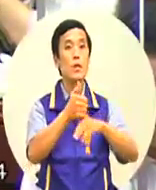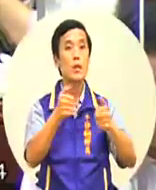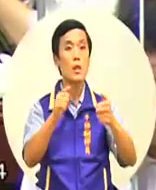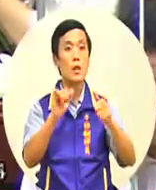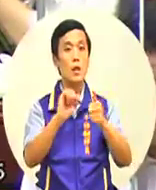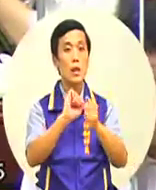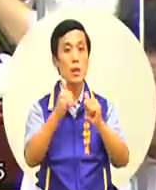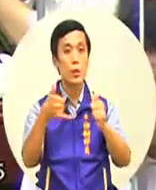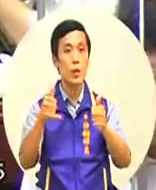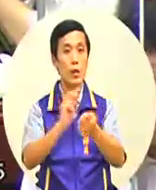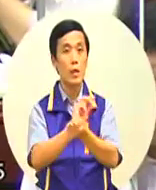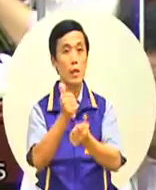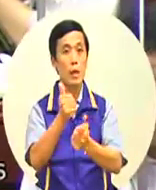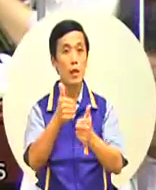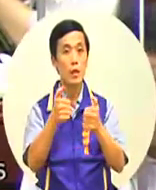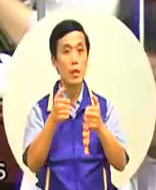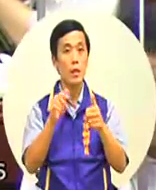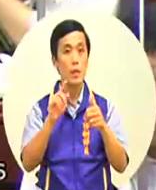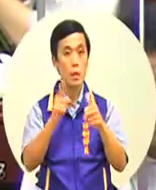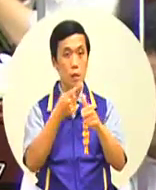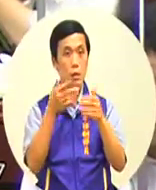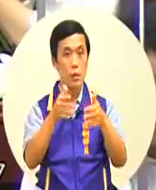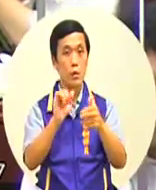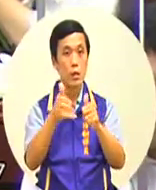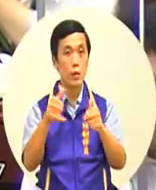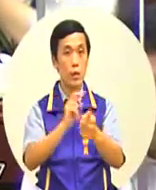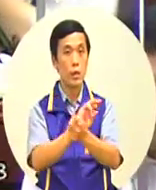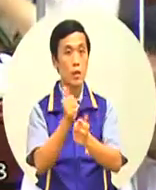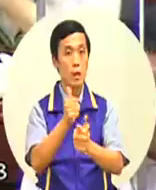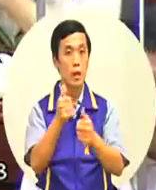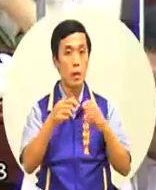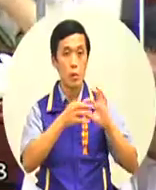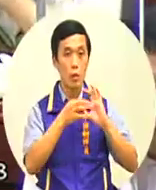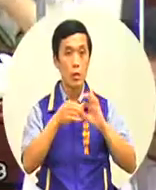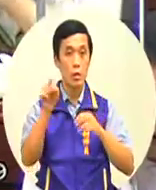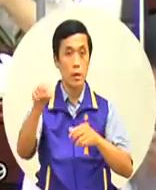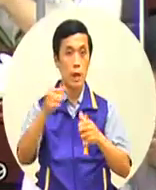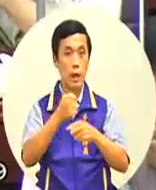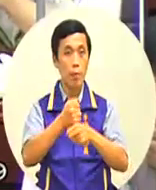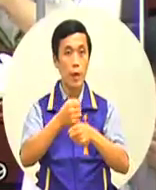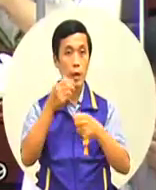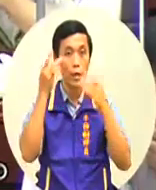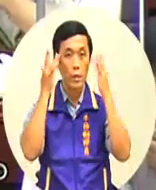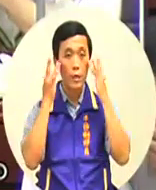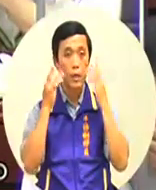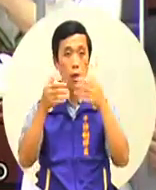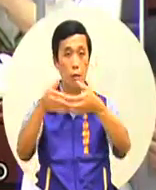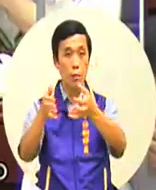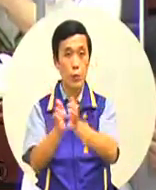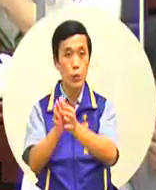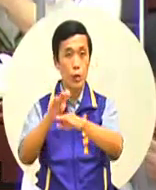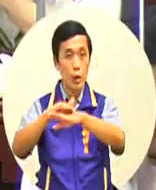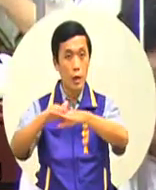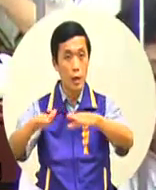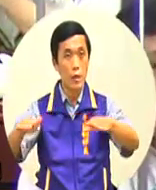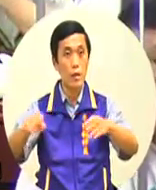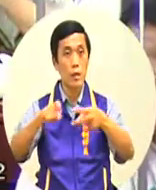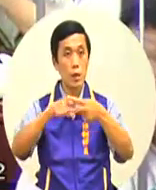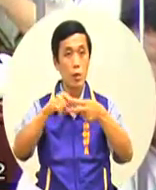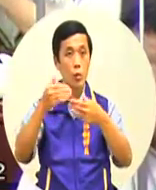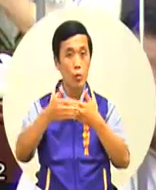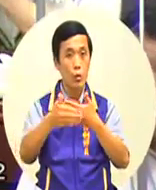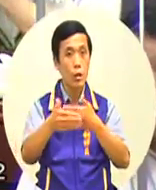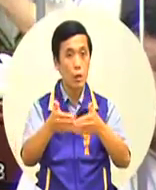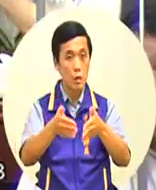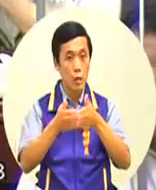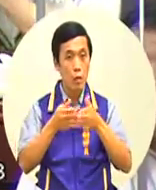啊。那首先对林议员关心的纳马西亚关于部落安全的工程需求